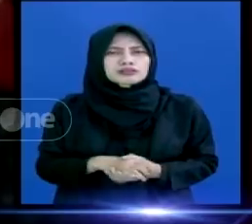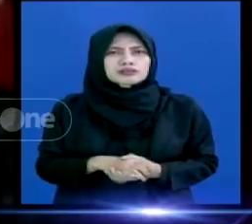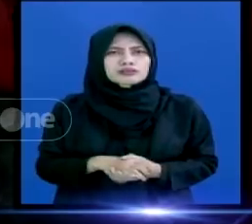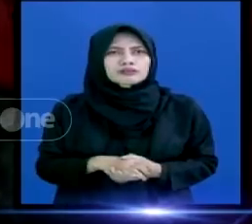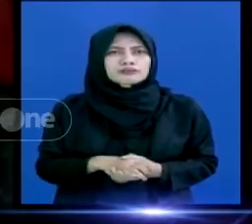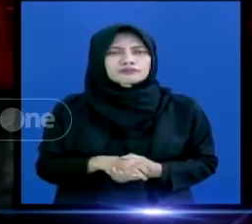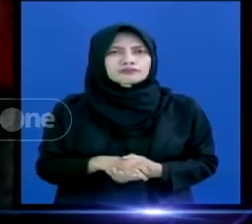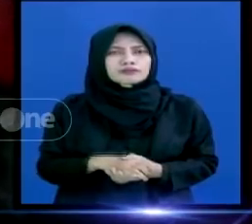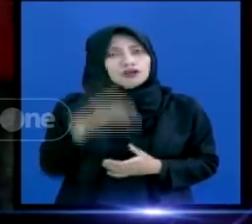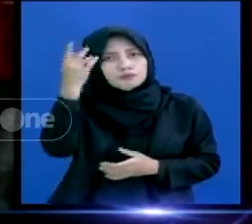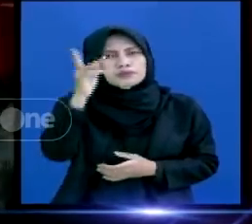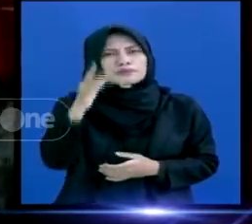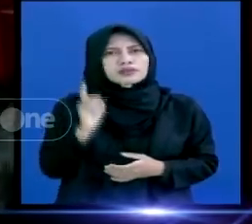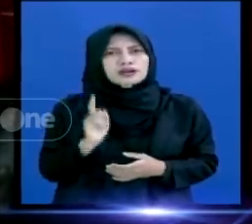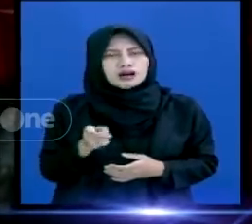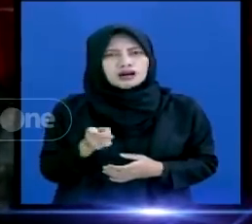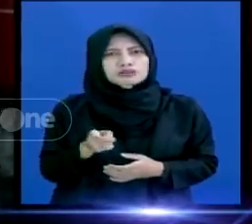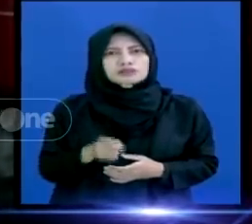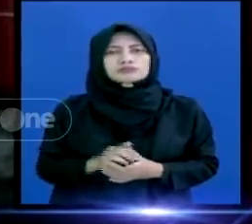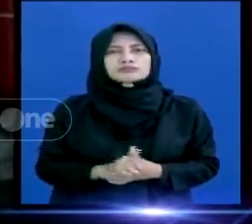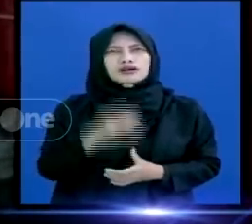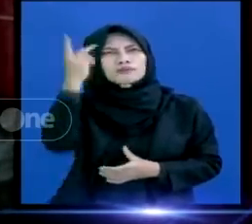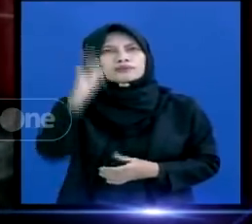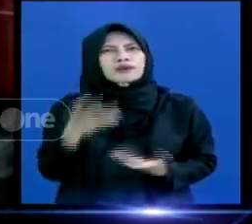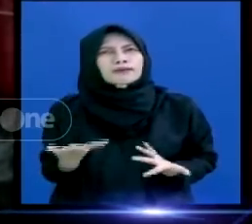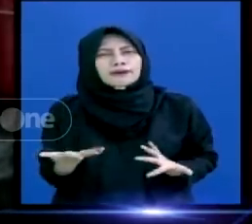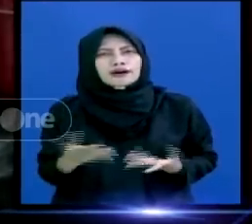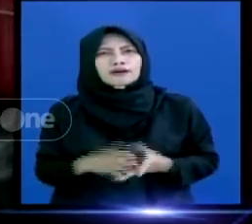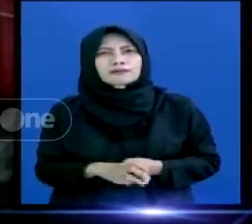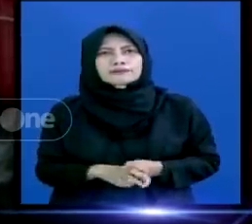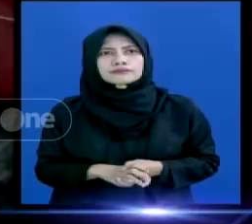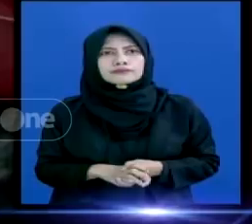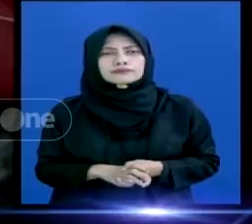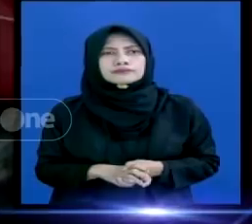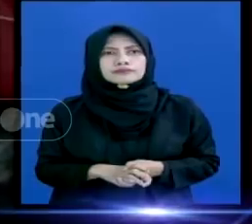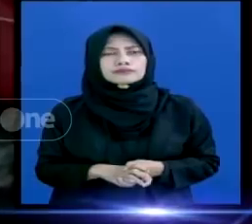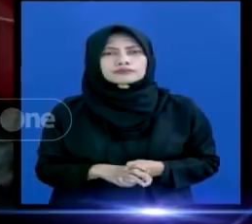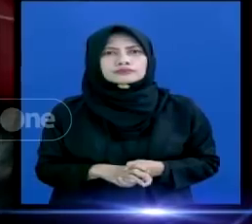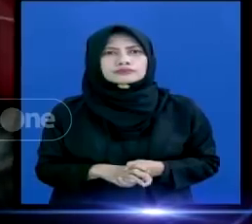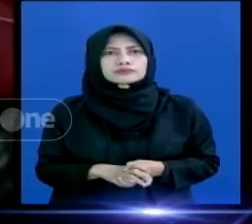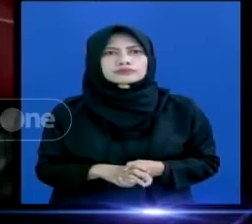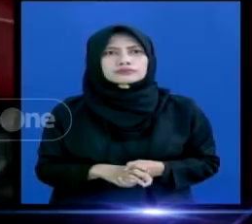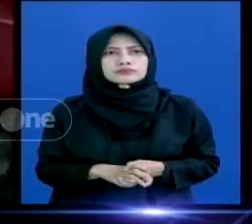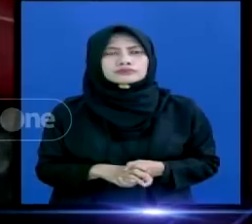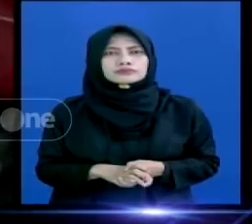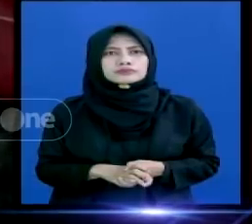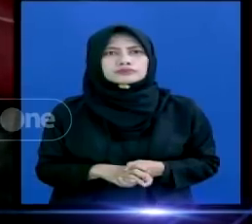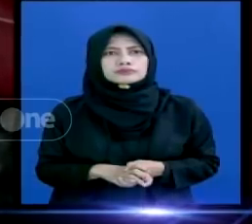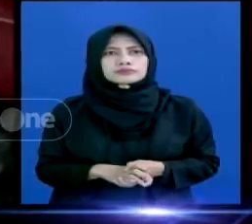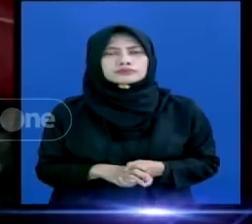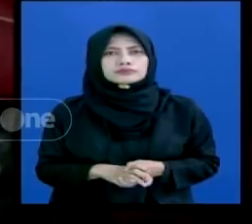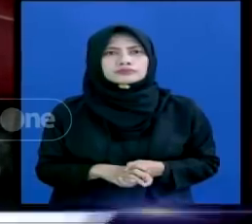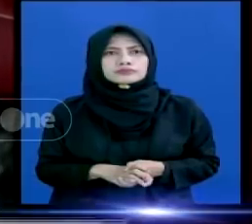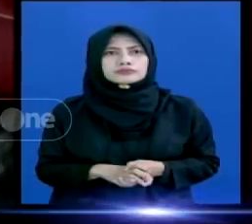Sebelumnya ada firasat, Pak? Ada. Ya, gimana, Pak? Yang biasa? Pas balap, yang balap, mau res, udah masuk ke tempat grid,